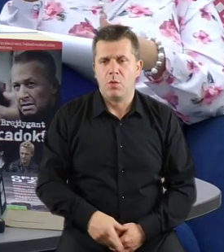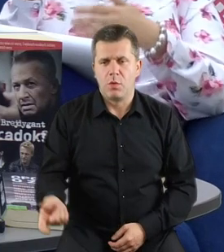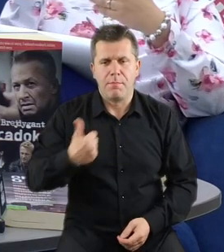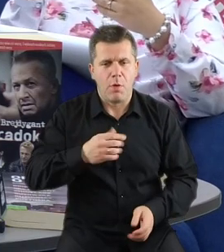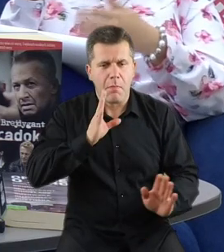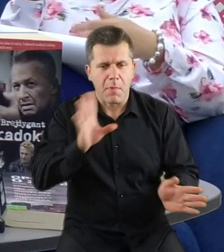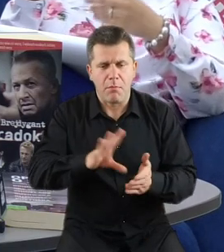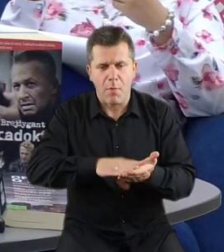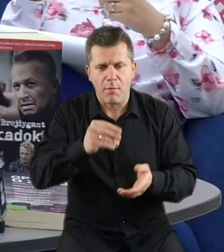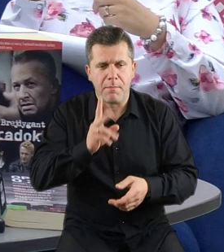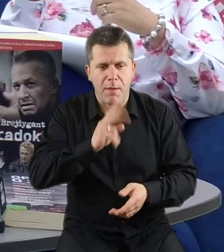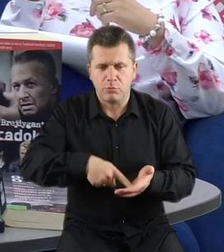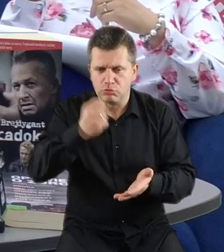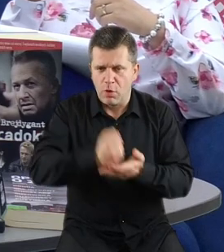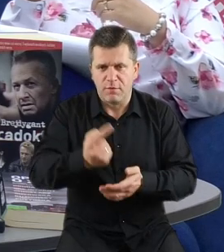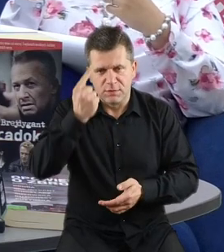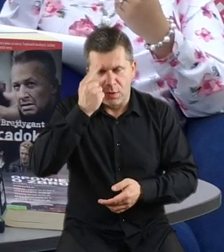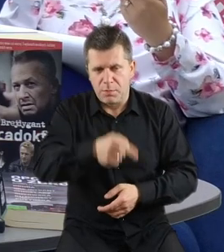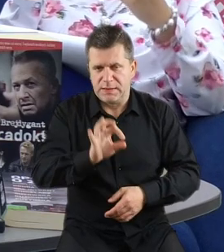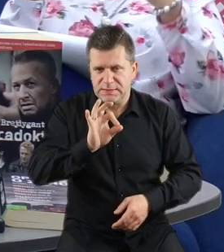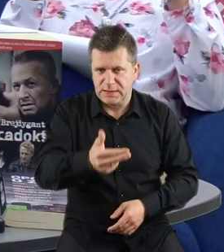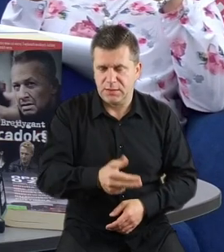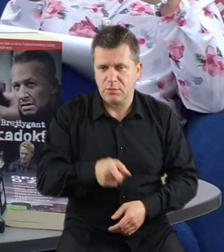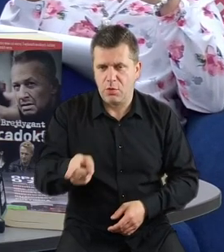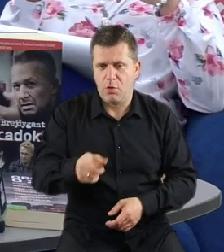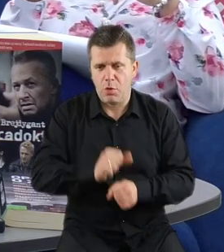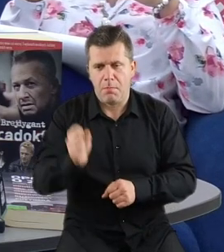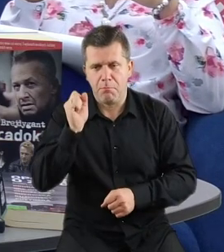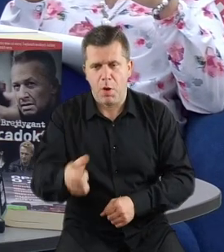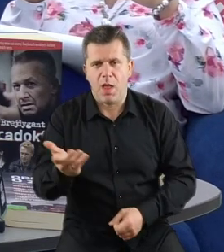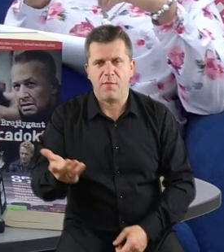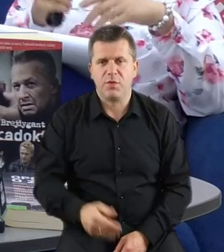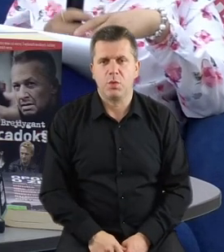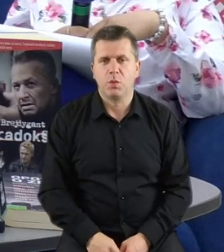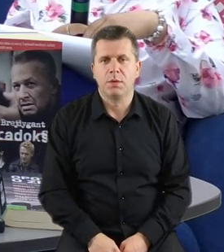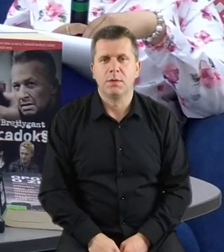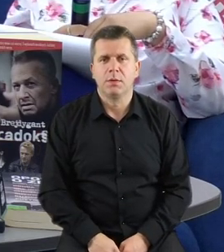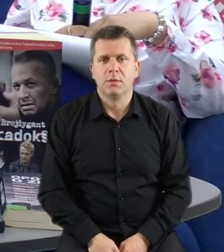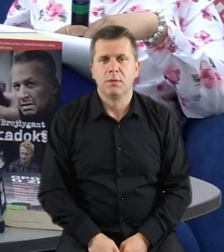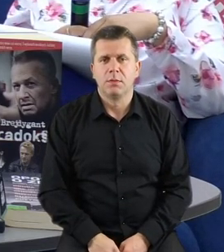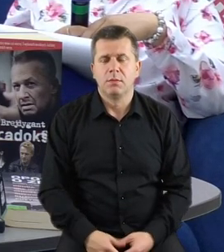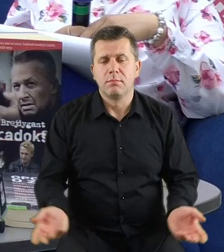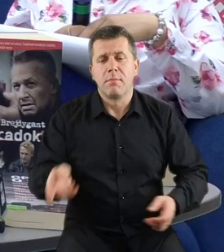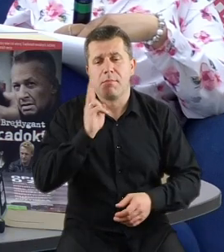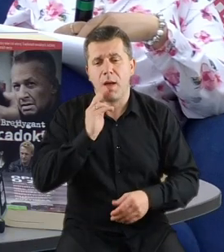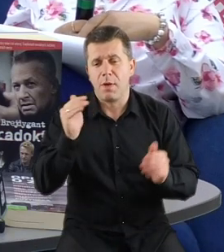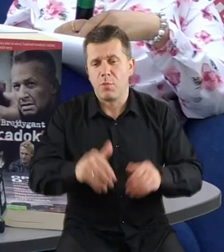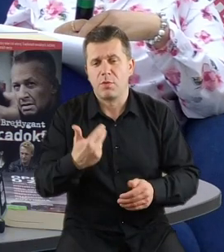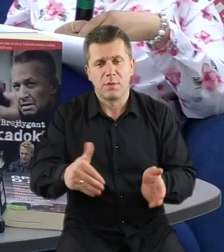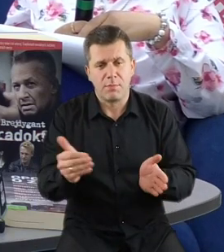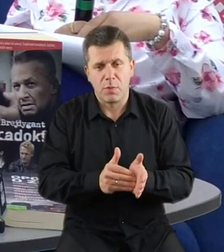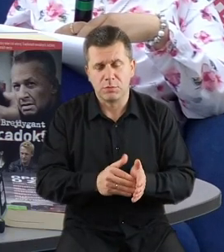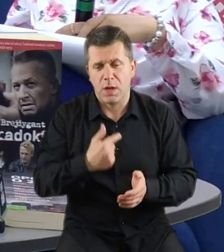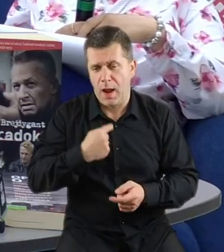kalka tego samego. Znowu mama zaczyna wspominać o synie, no i on się pojawia. Może mama niepotrzebnie,